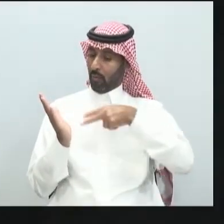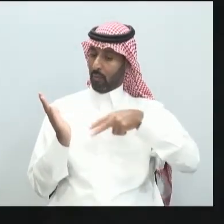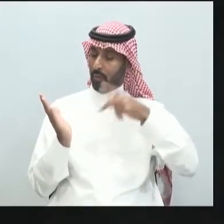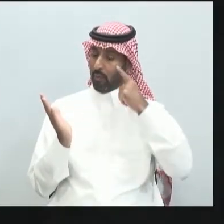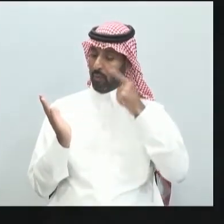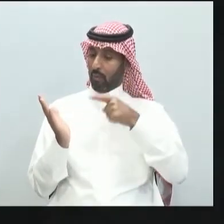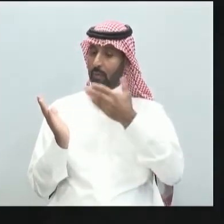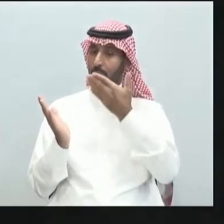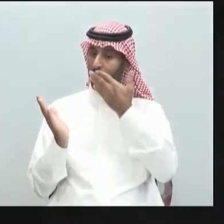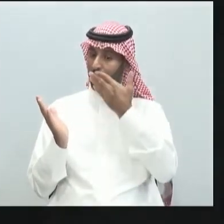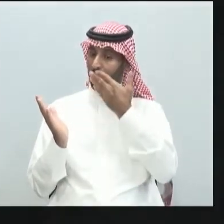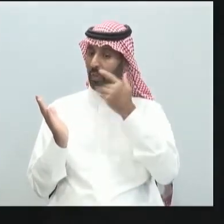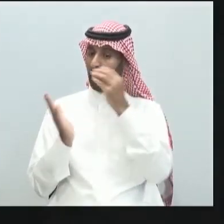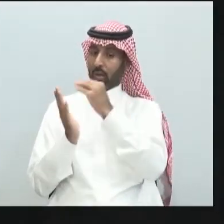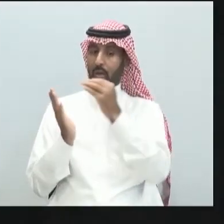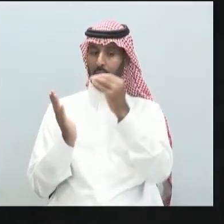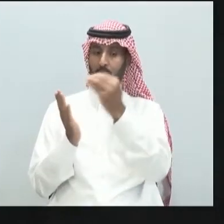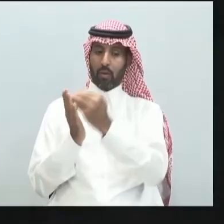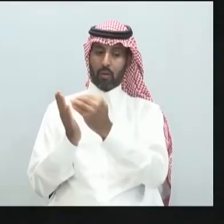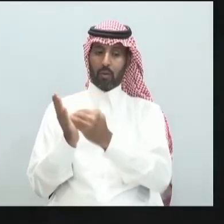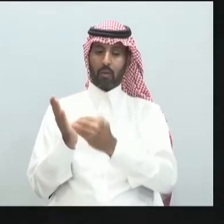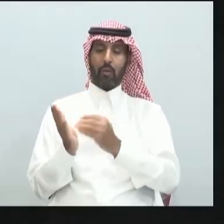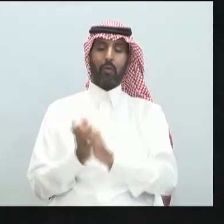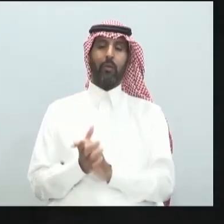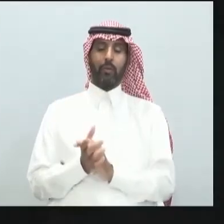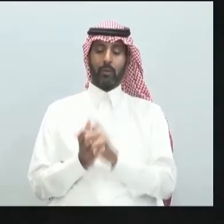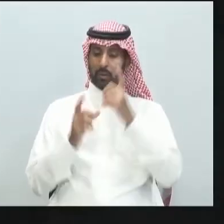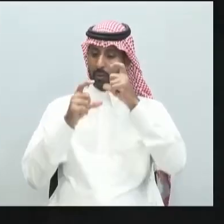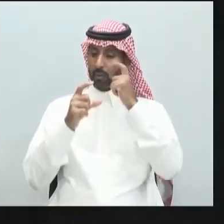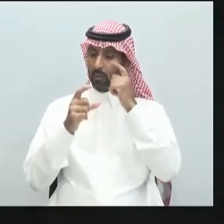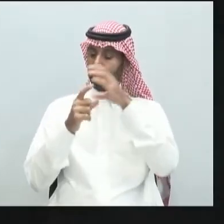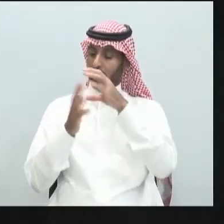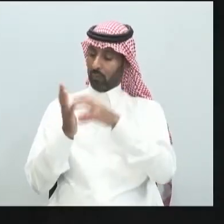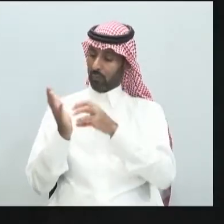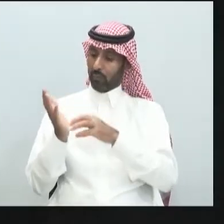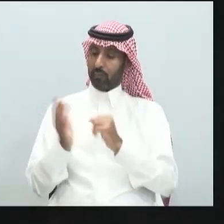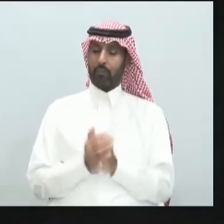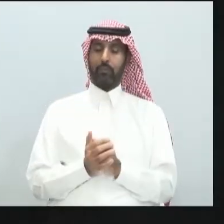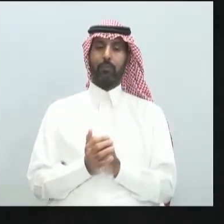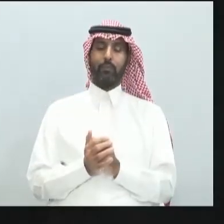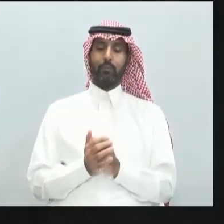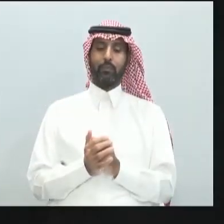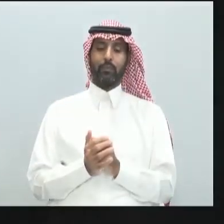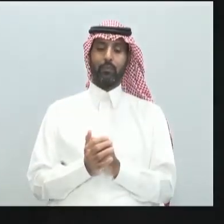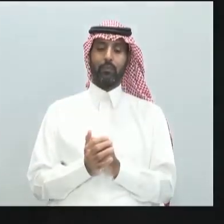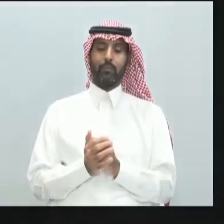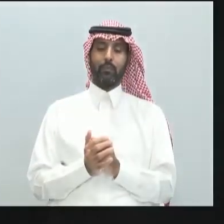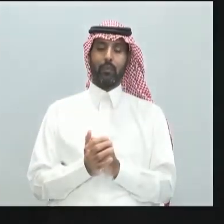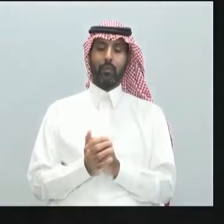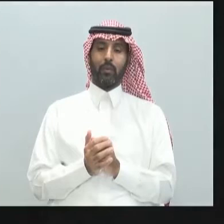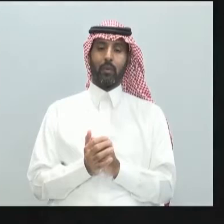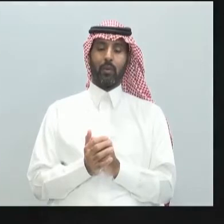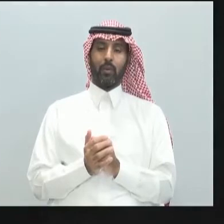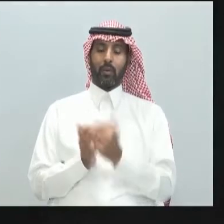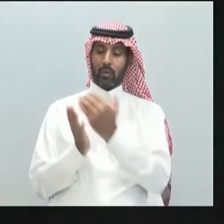الفقرات التي جاء معها صور مصاحبه لها وهي